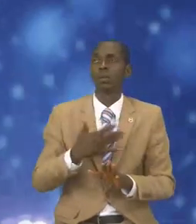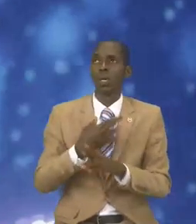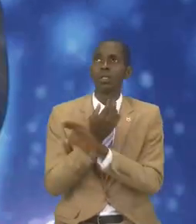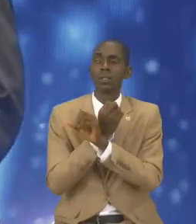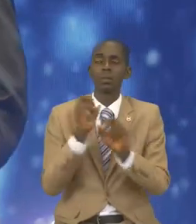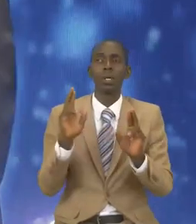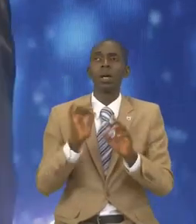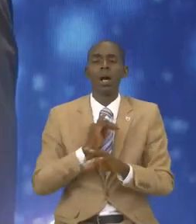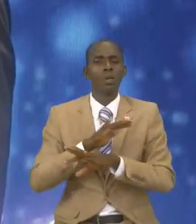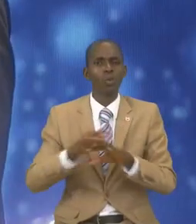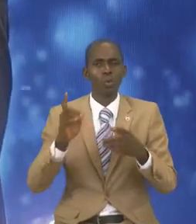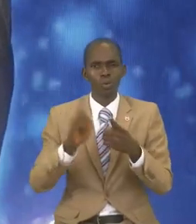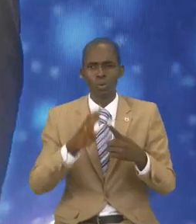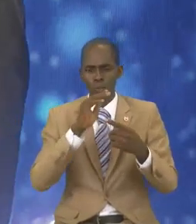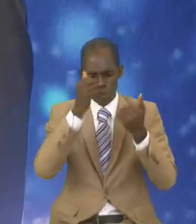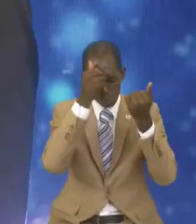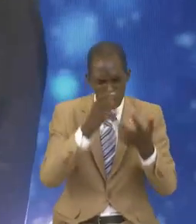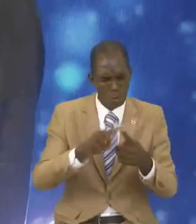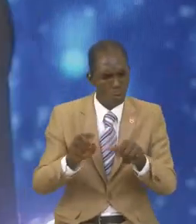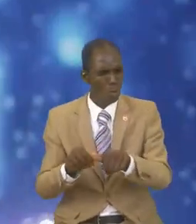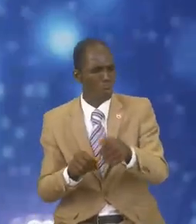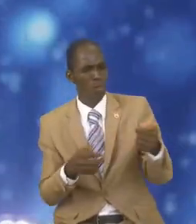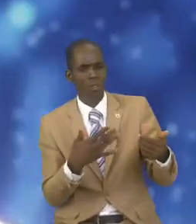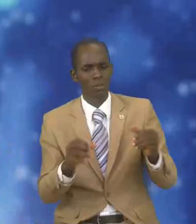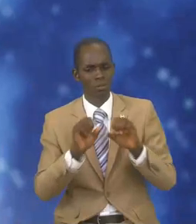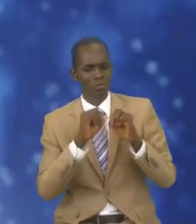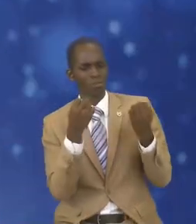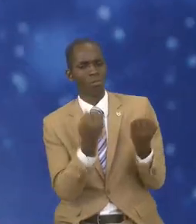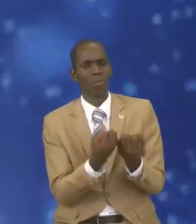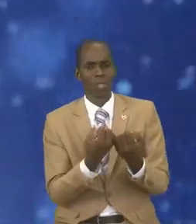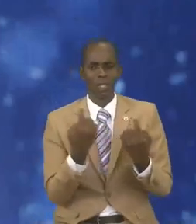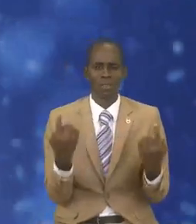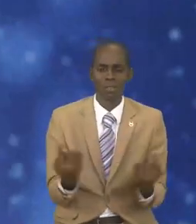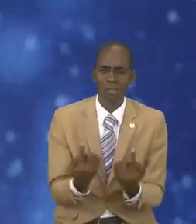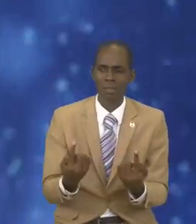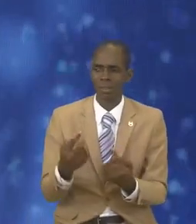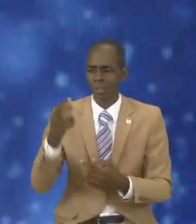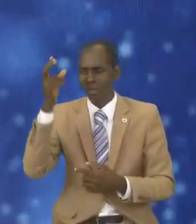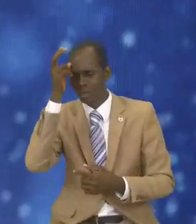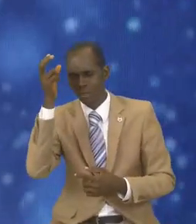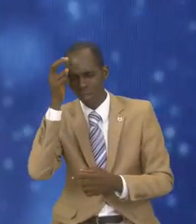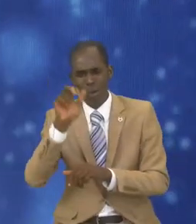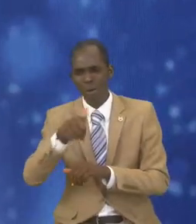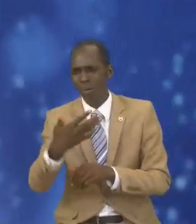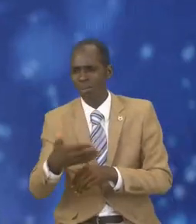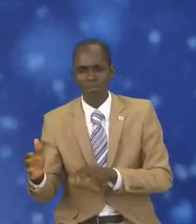je ne veux pas me soumettre à une autre chose, à la société, au péché, à Satan,